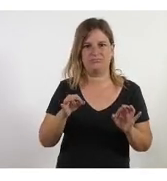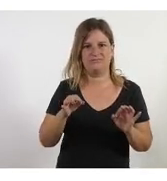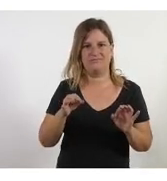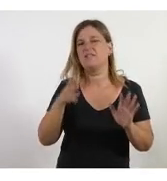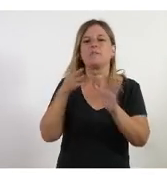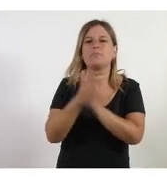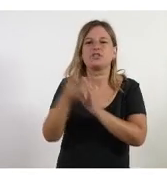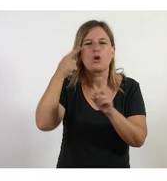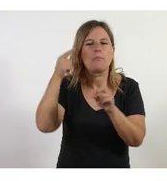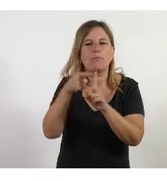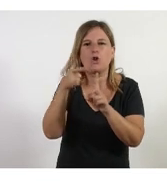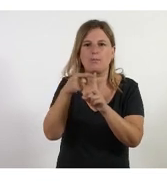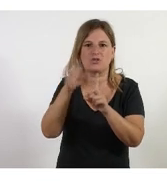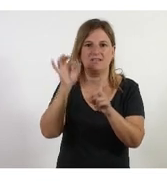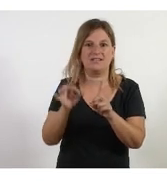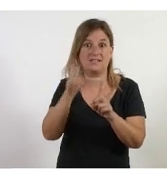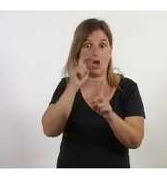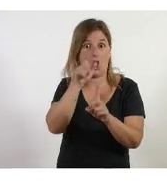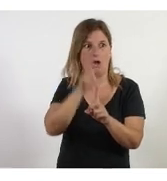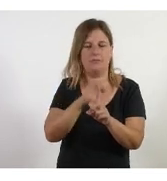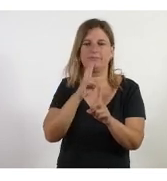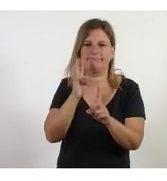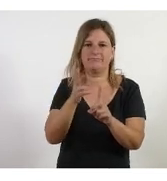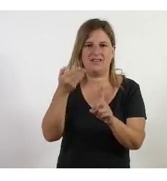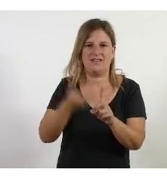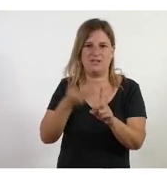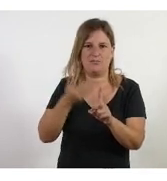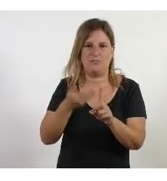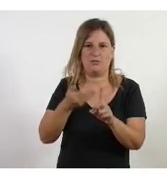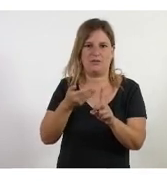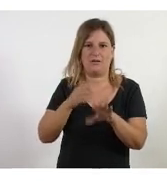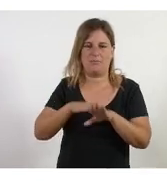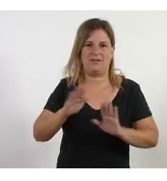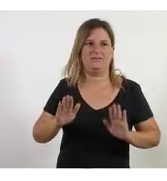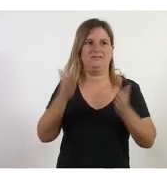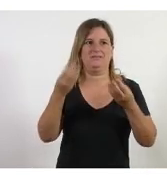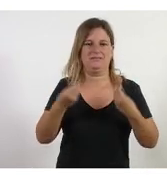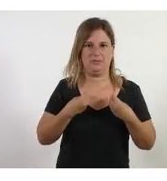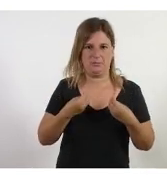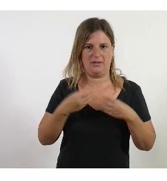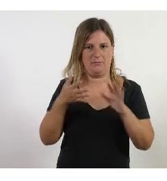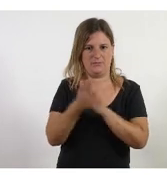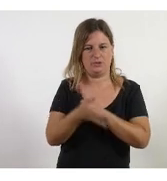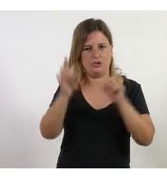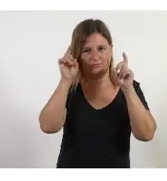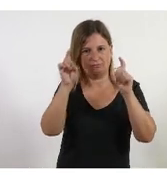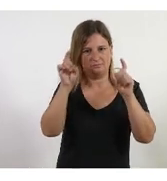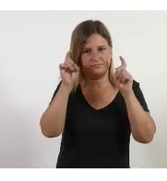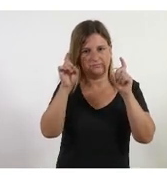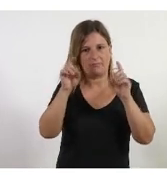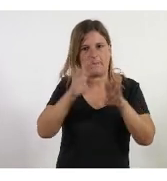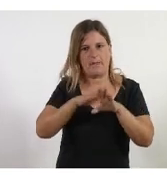i és la manera que el Viktor Frankl ens deia que ens recomanava per